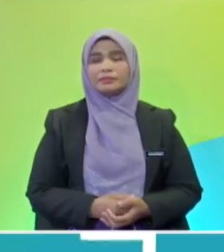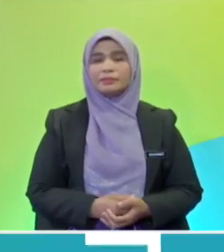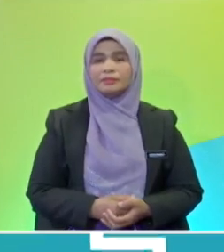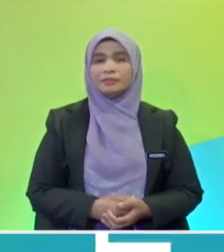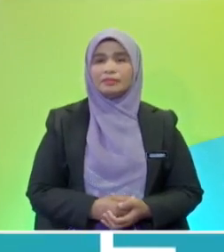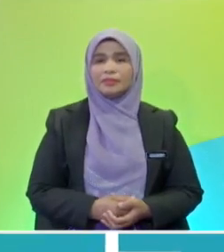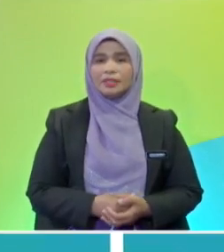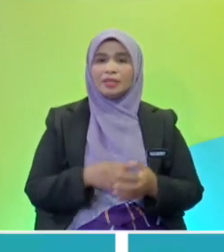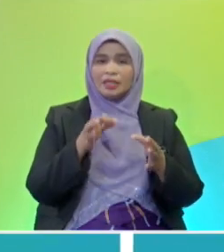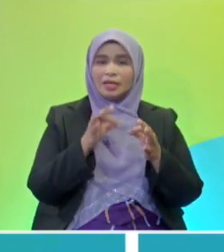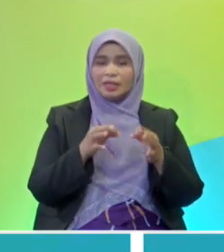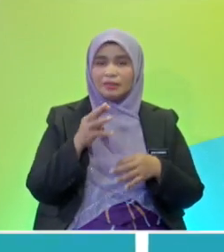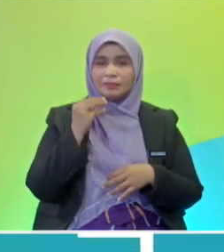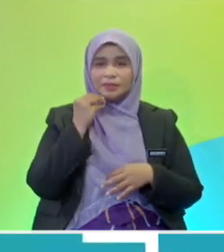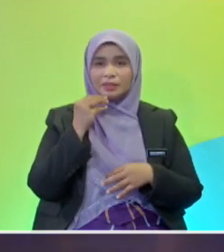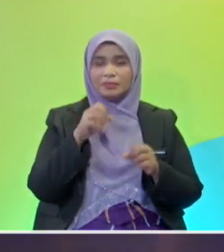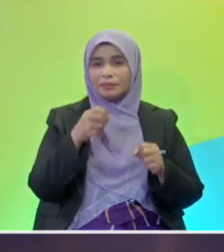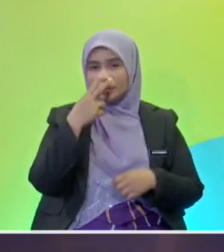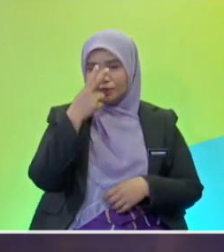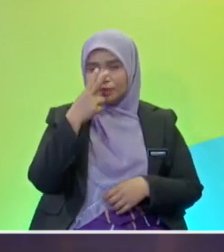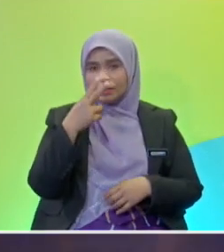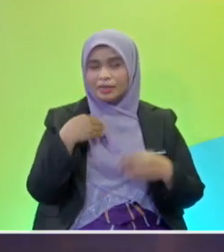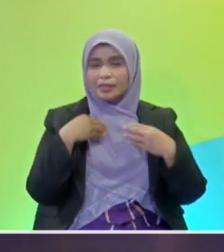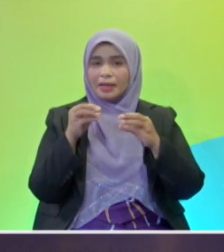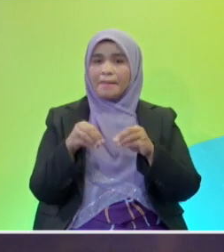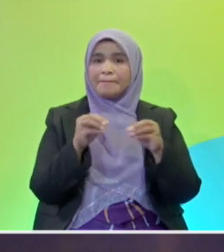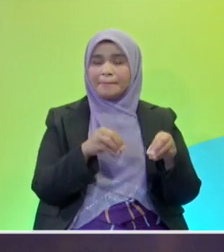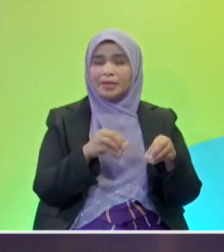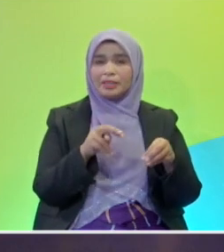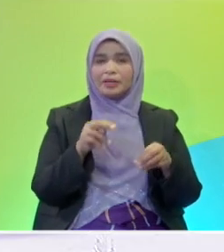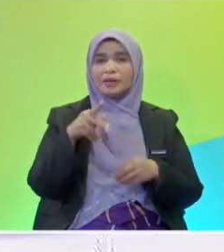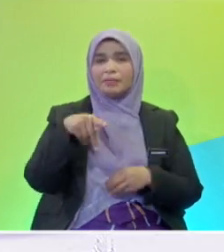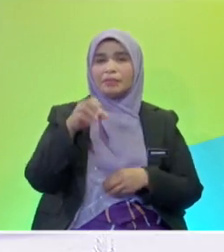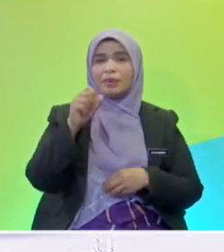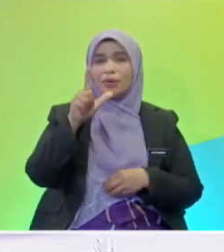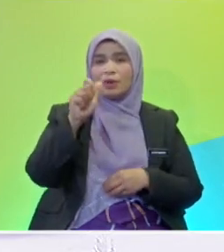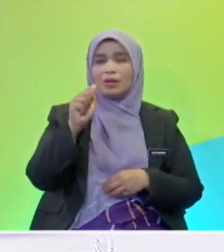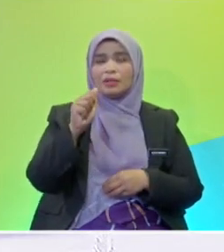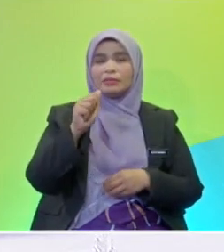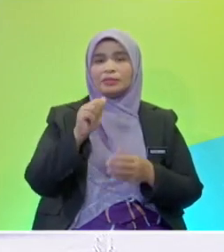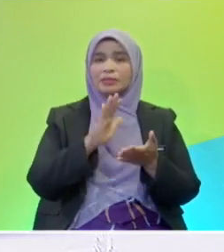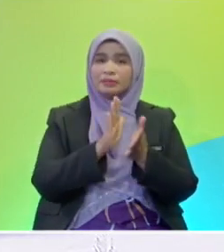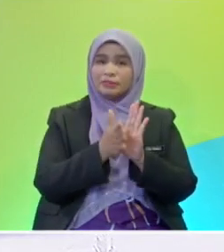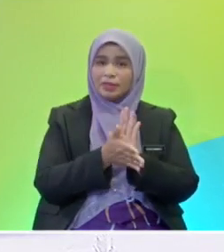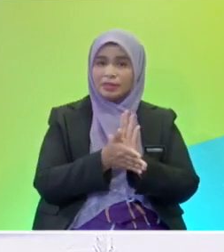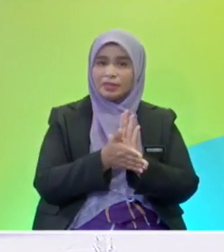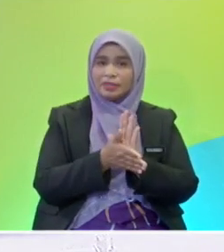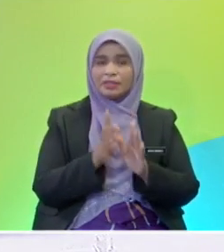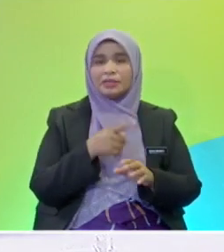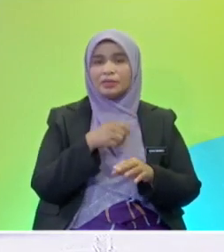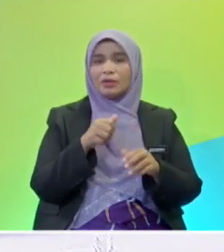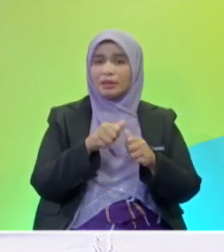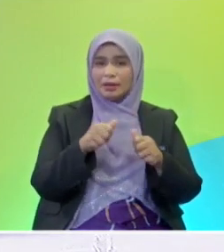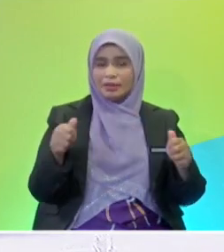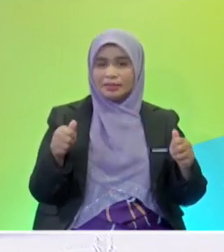okey kalau Mira boleh lihat dia ada pindahan pola di sini Okey ada bekas okey jadi kita boleh asingkan